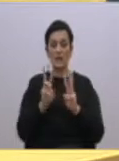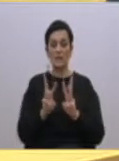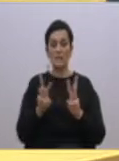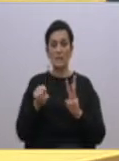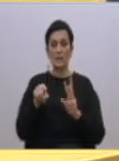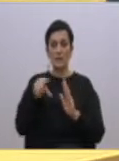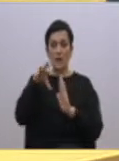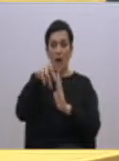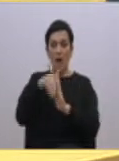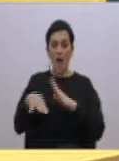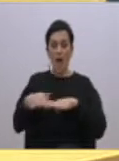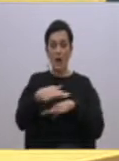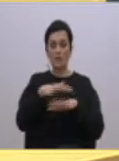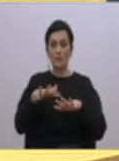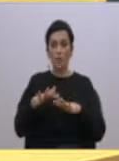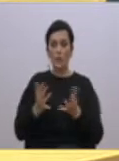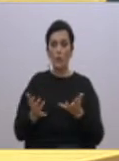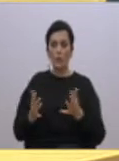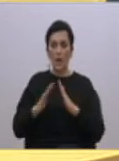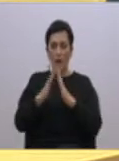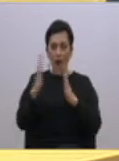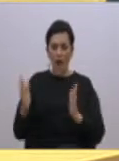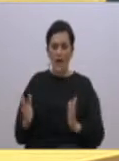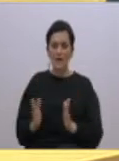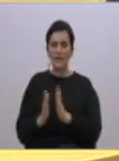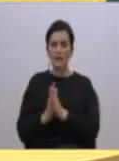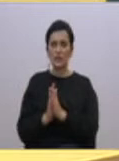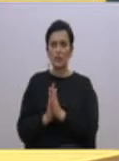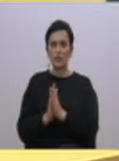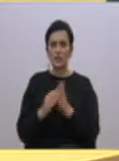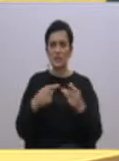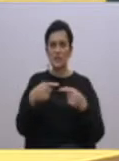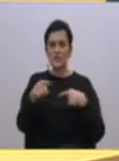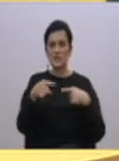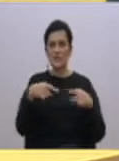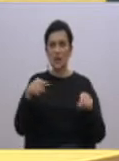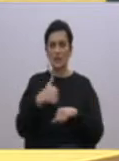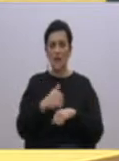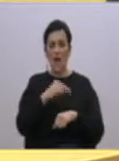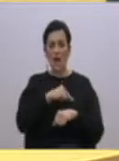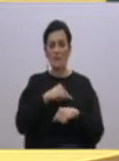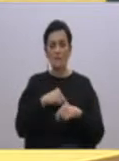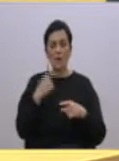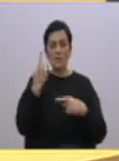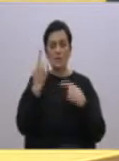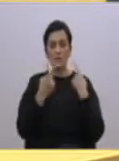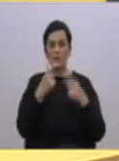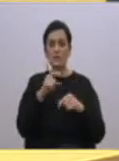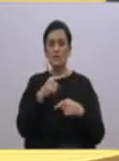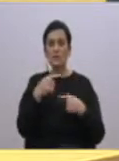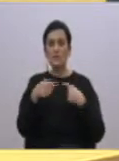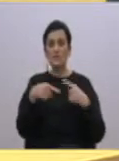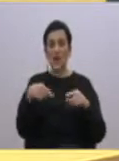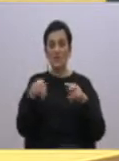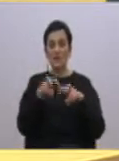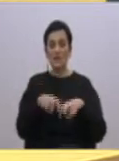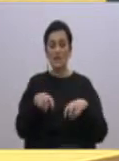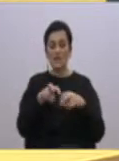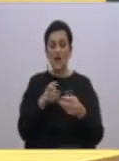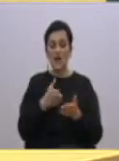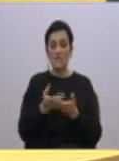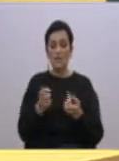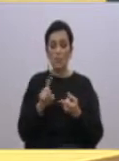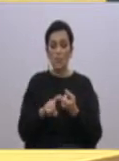რომელიც აერთიანებს ყველა სხვადასხვა ადმინისტრაციულ წყაროში, სხვადასხვა გამოკვლევის ფარგლებში